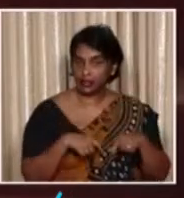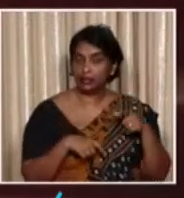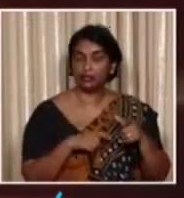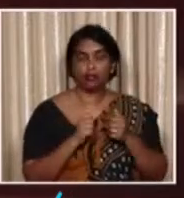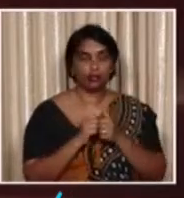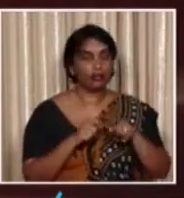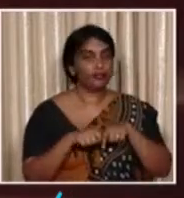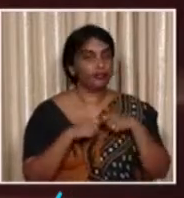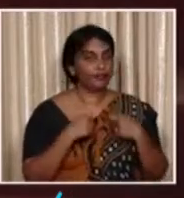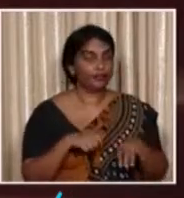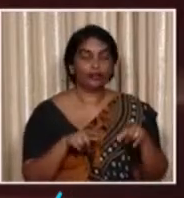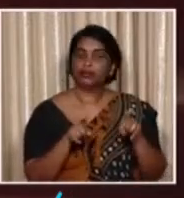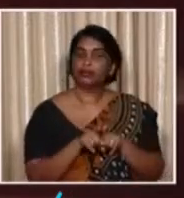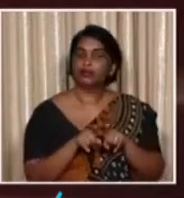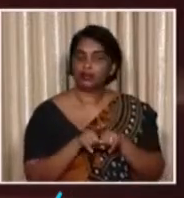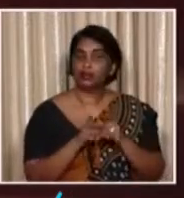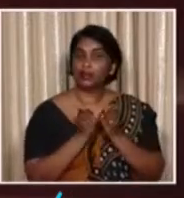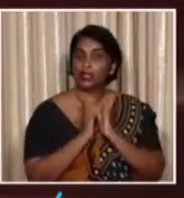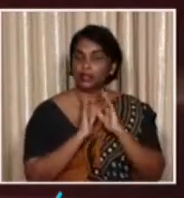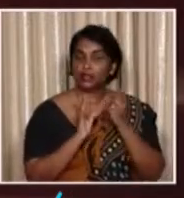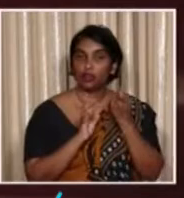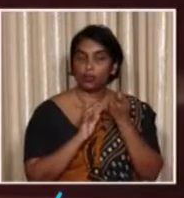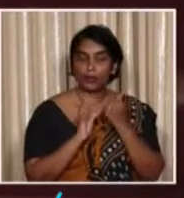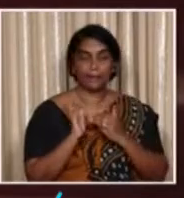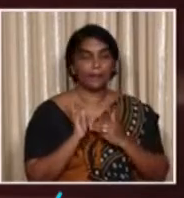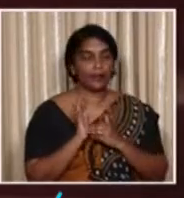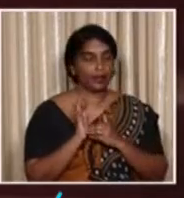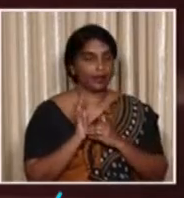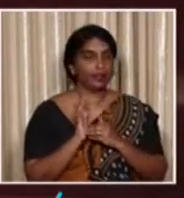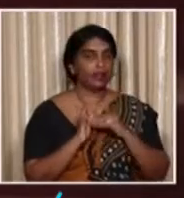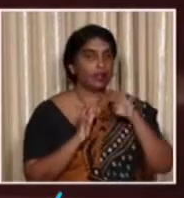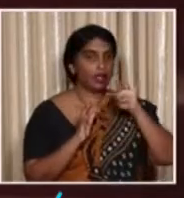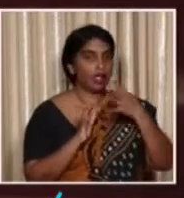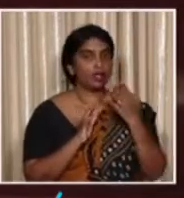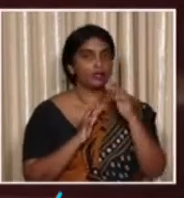දරන ලද වියදම ලෙස ඉන්දියානු රුපියල් මිලියන